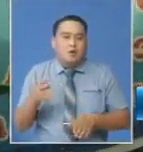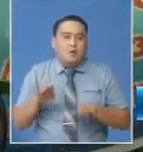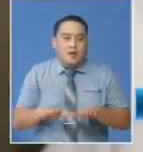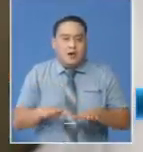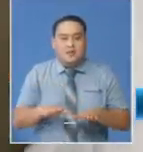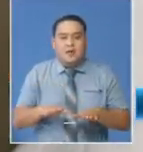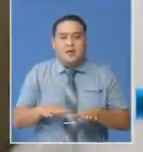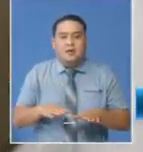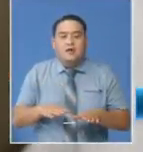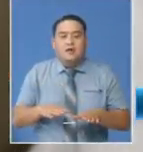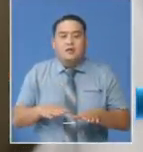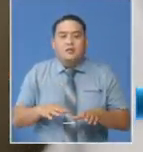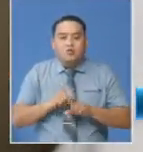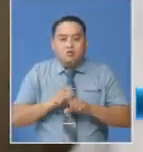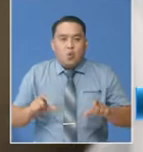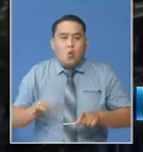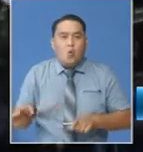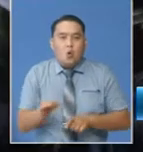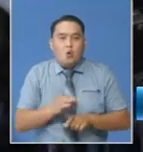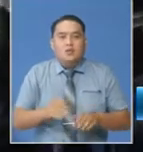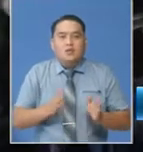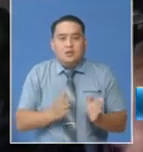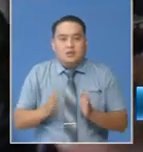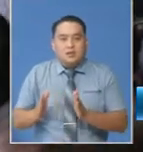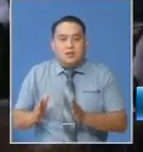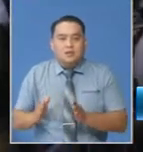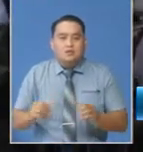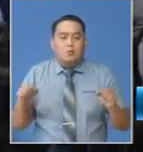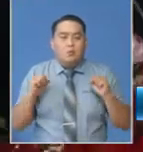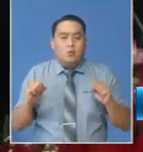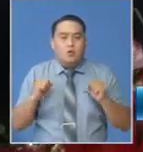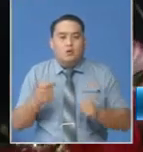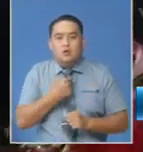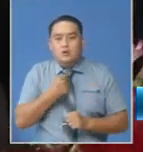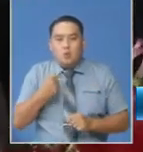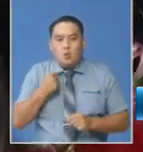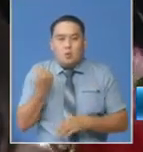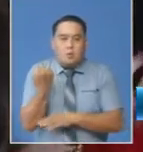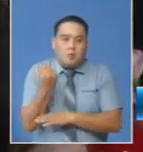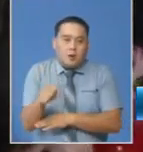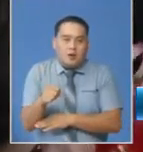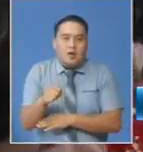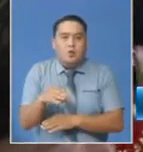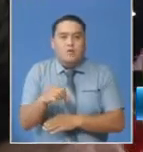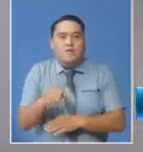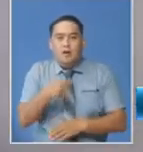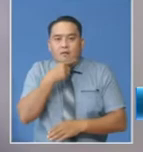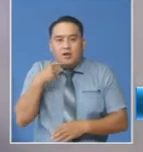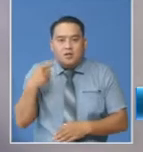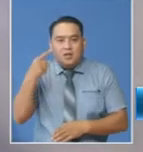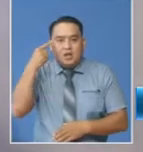мирового первенства воспитанник областной школы-интернат для одаренных в спорте детей уверенно одолел борцов из Норвегии,